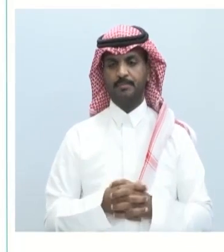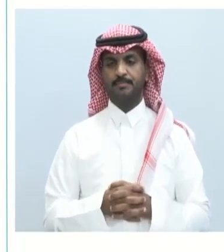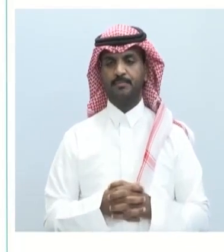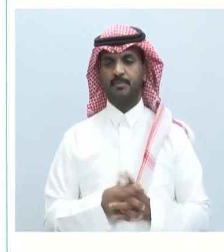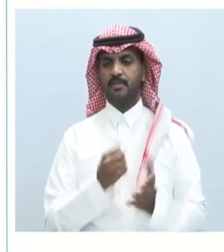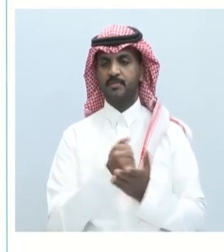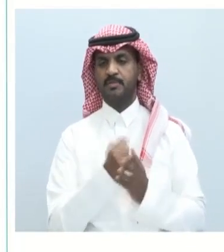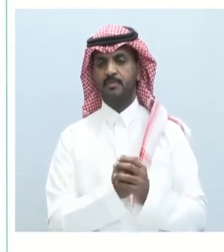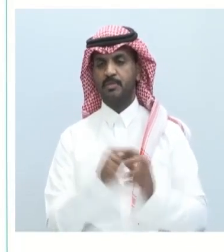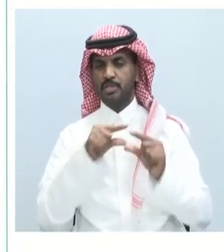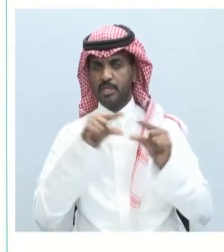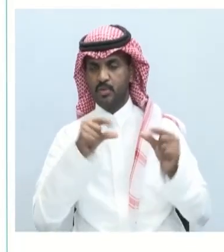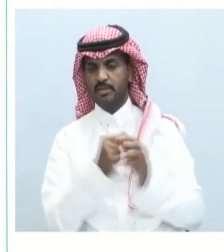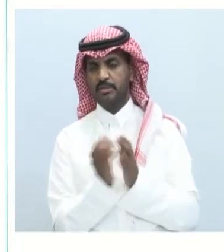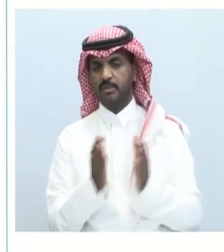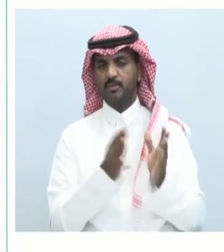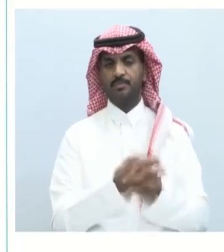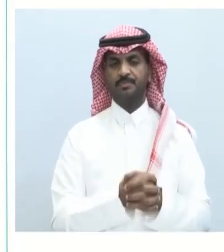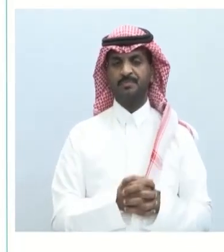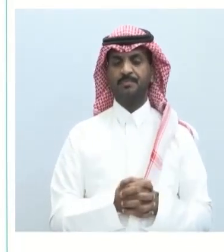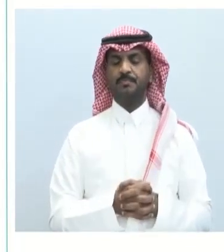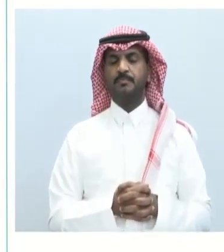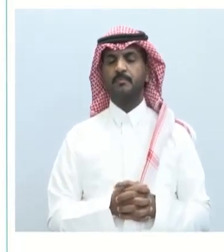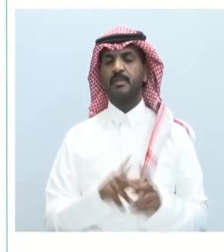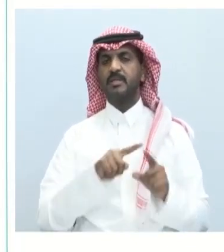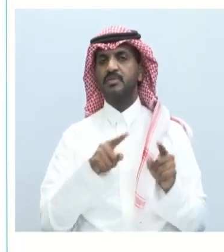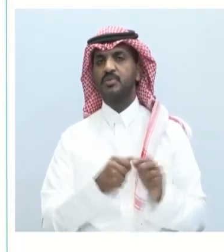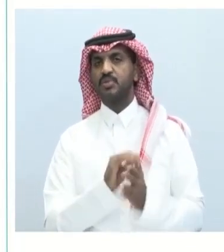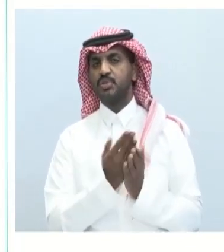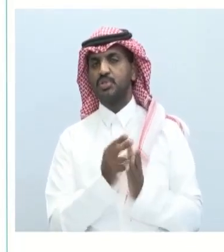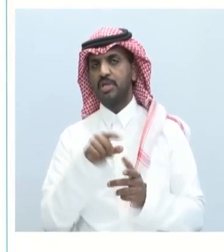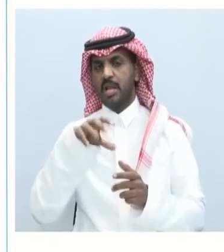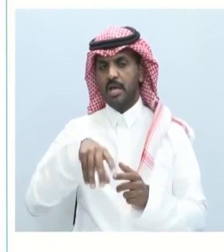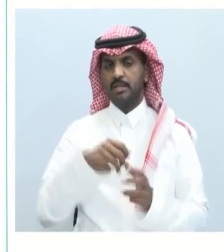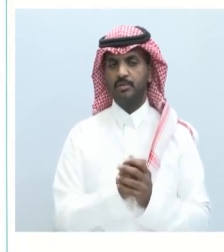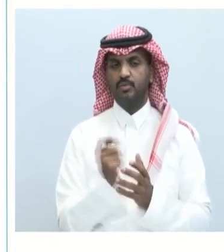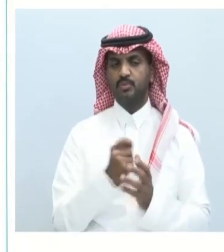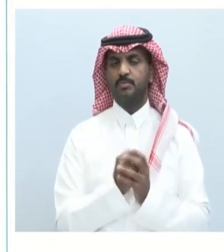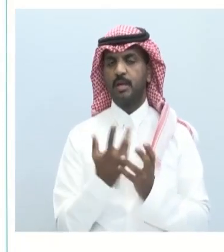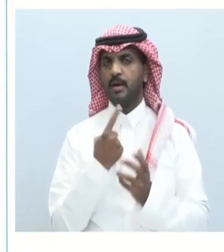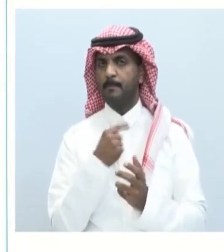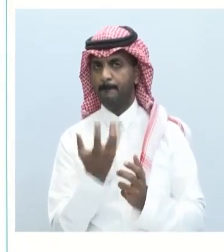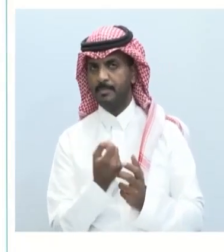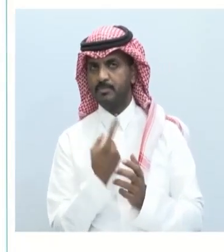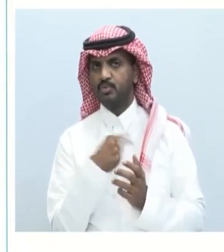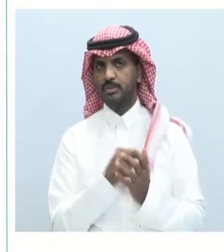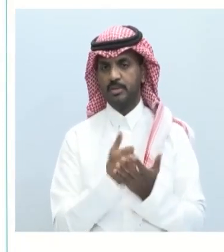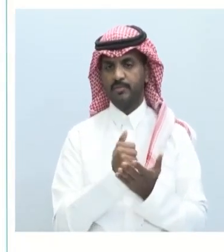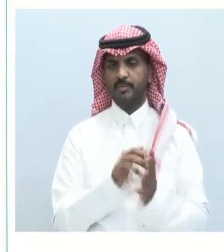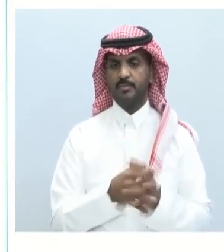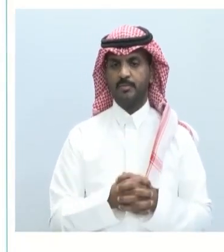غيرها لحذف سجل من شريط الادوات التنقل وفي مربع نص السجل الحالي اكتب رقم السجل الذي تريد حذفه